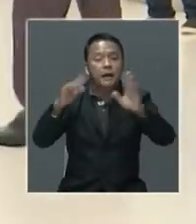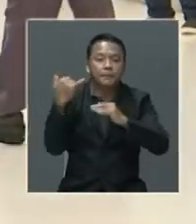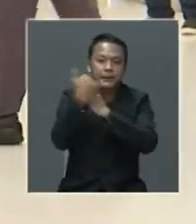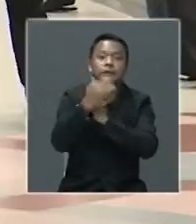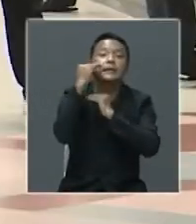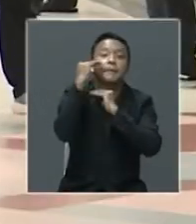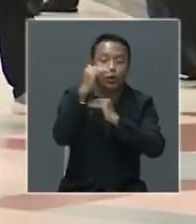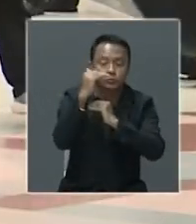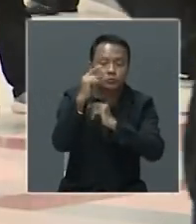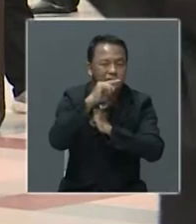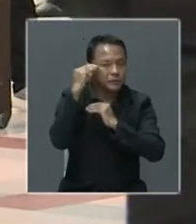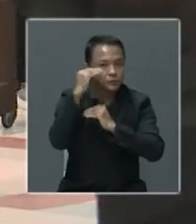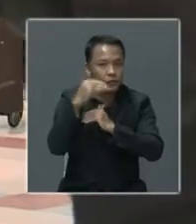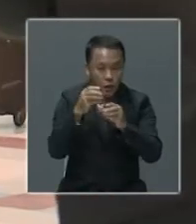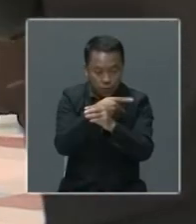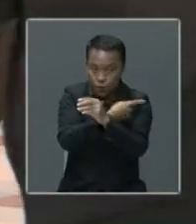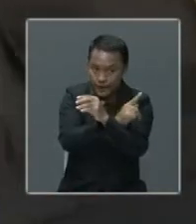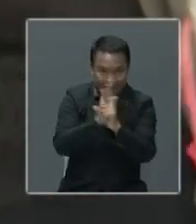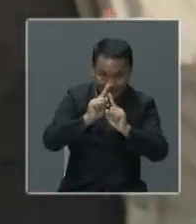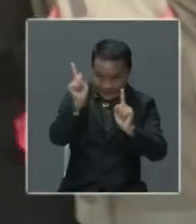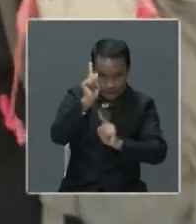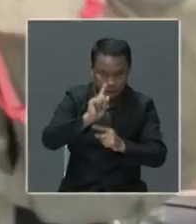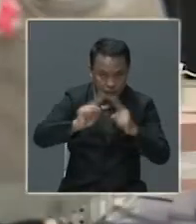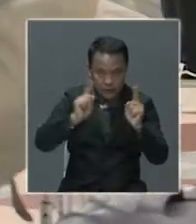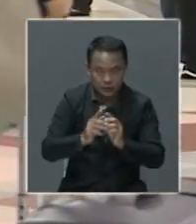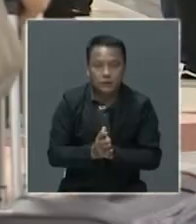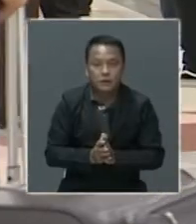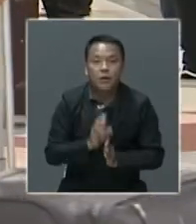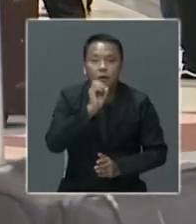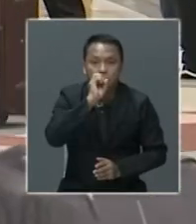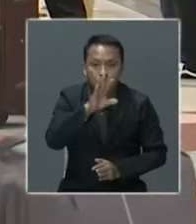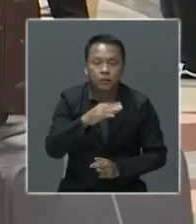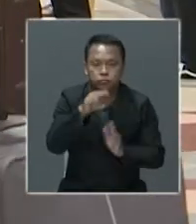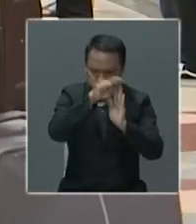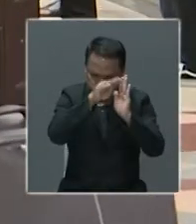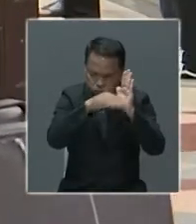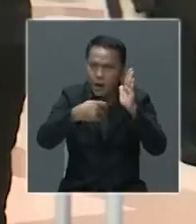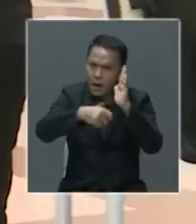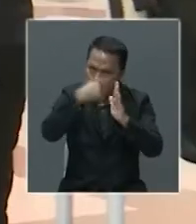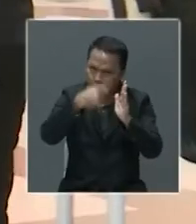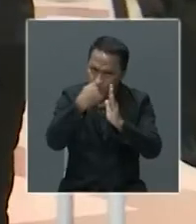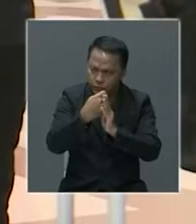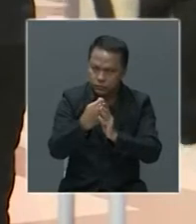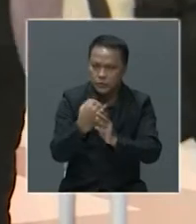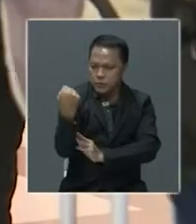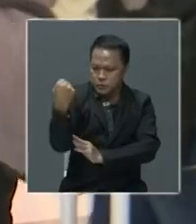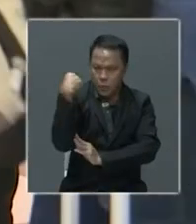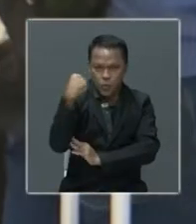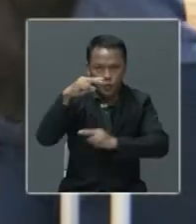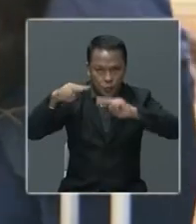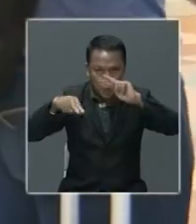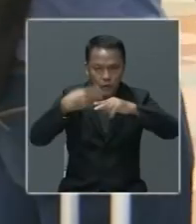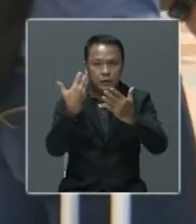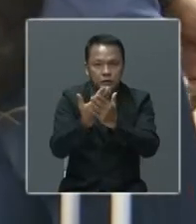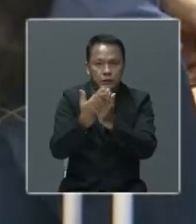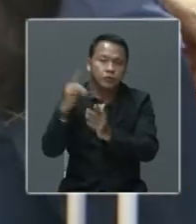ำกัดแปลว่าไม่ใช่เฉพาะภูเก็ตแล้วเนี่ยนะคะก็บอกว่าในรายละเอียดของเงื่อนไขก็จะเข้มงวดเพราะฉะนั้นต้นทุนใน